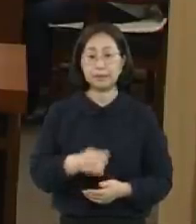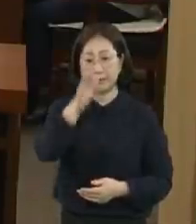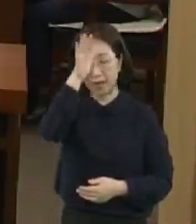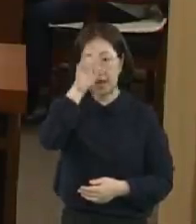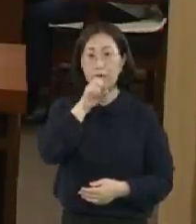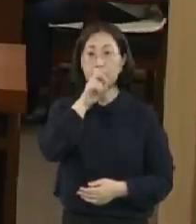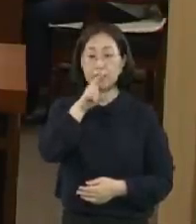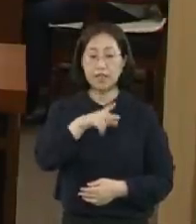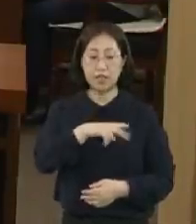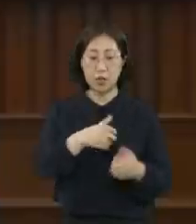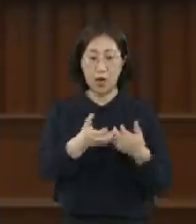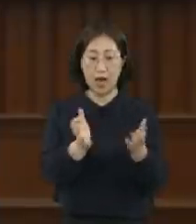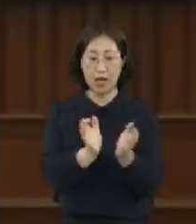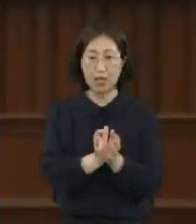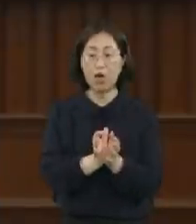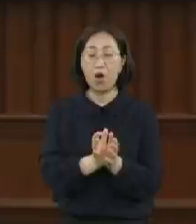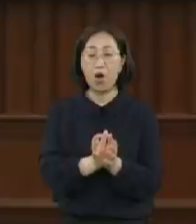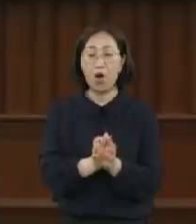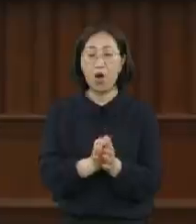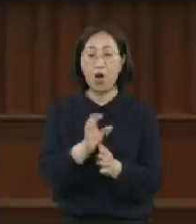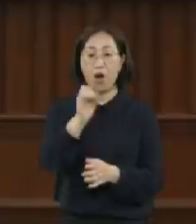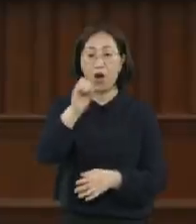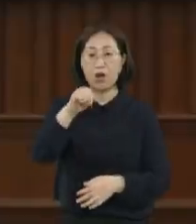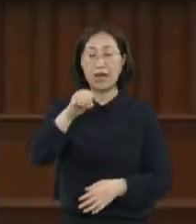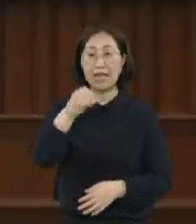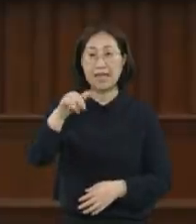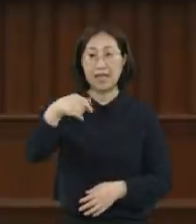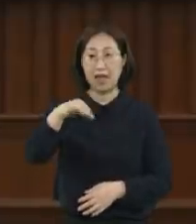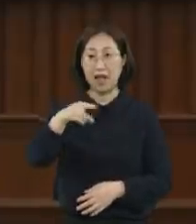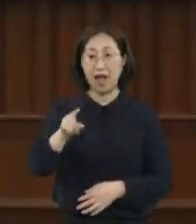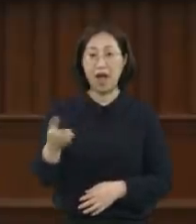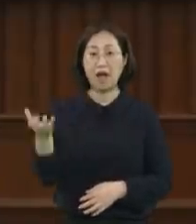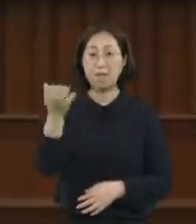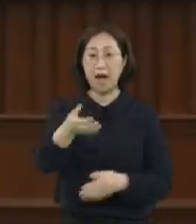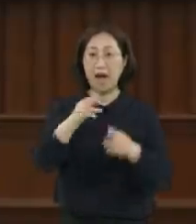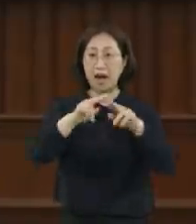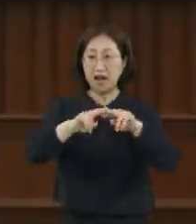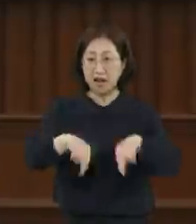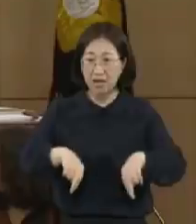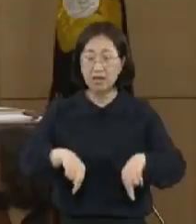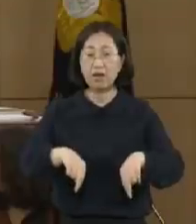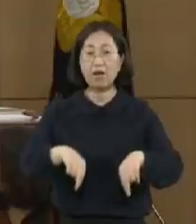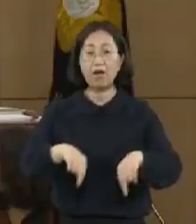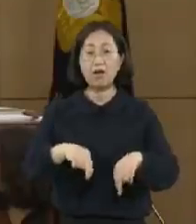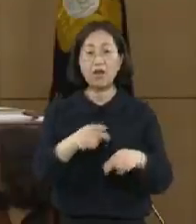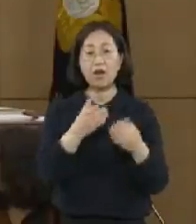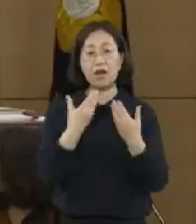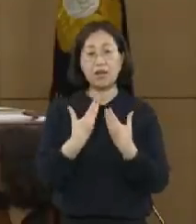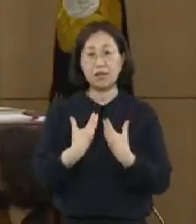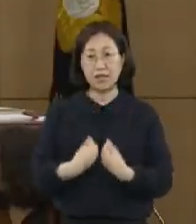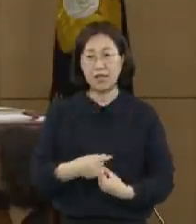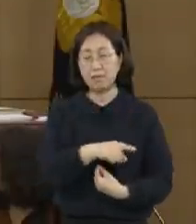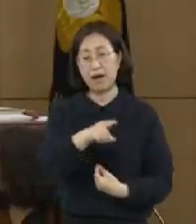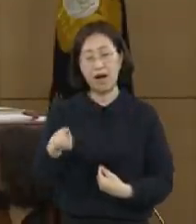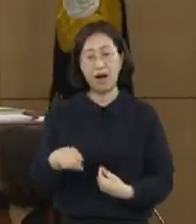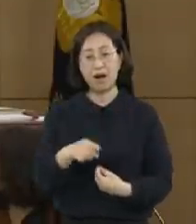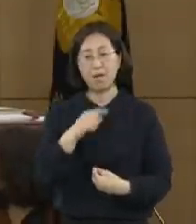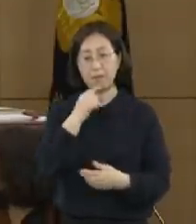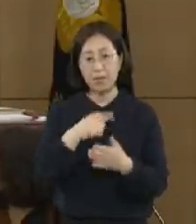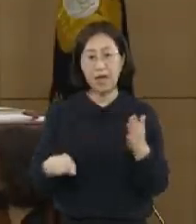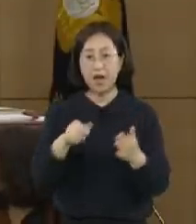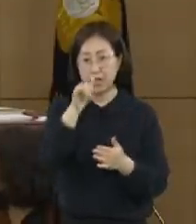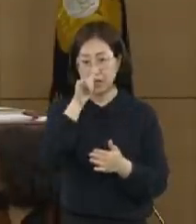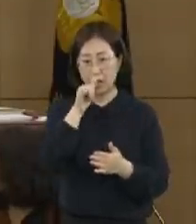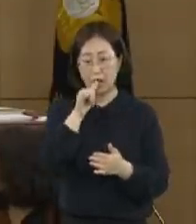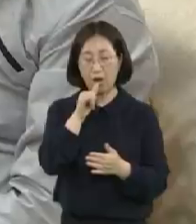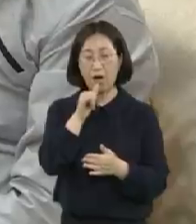계룡시 의회에서 시의원들은 이케아 유치 좌절로 시민들의 상실감과 대실지구 투자자들의 피해가 예상된다며 집행부의